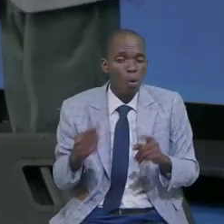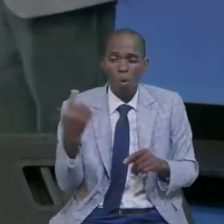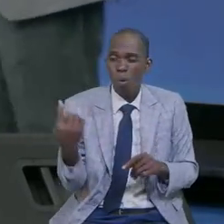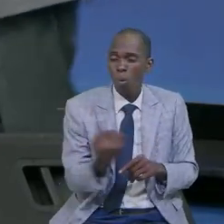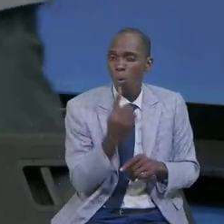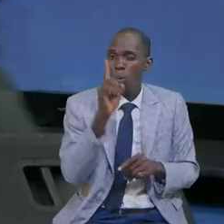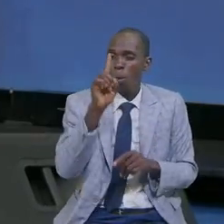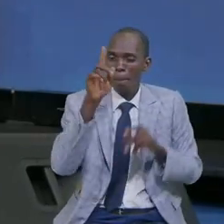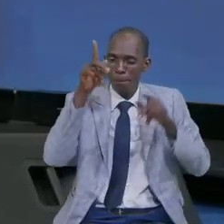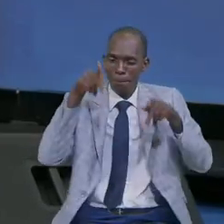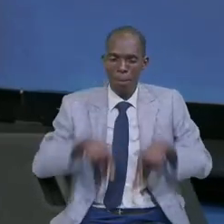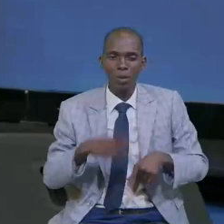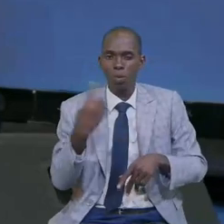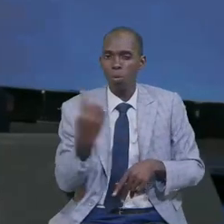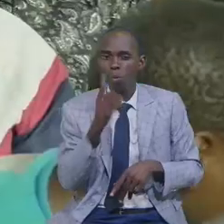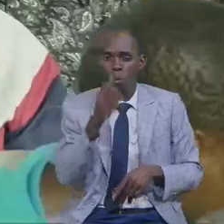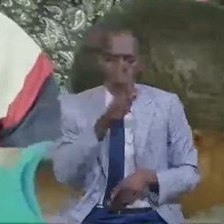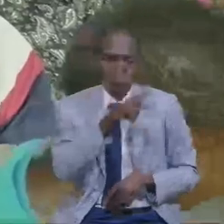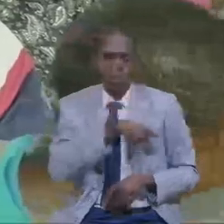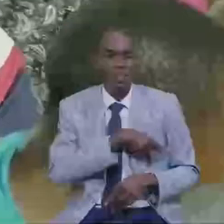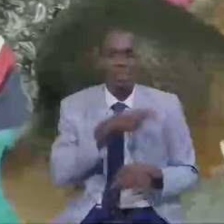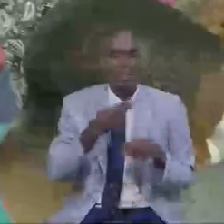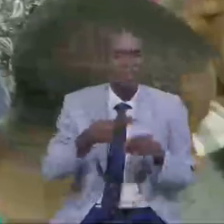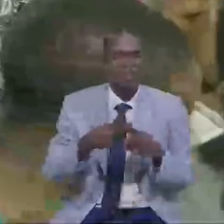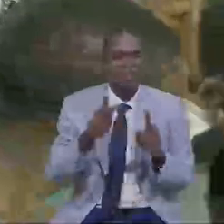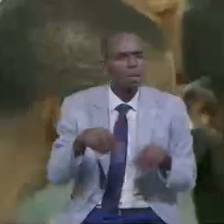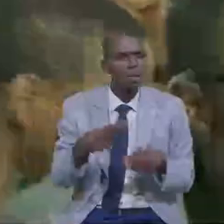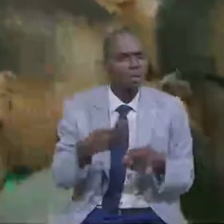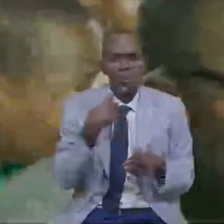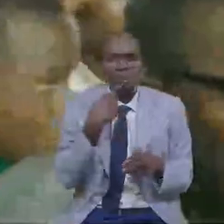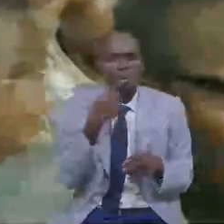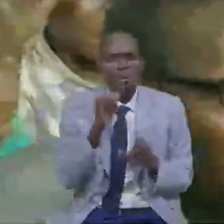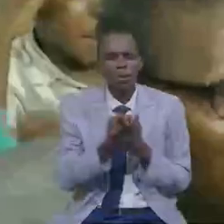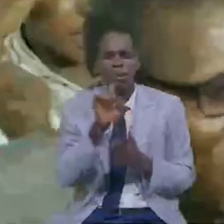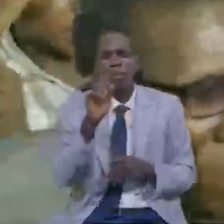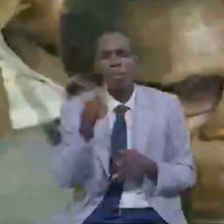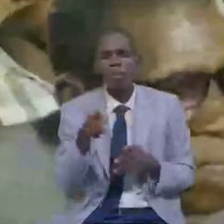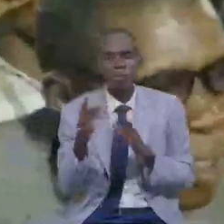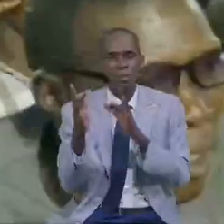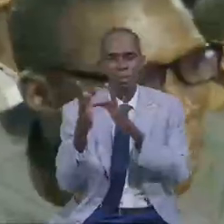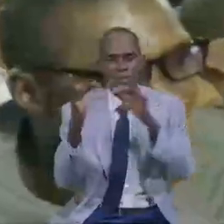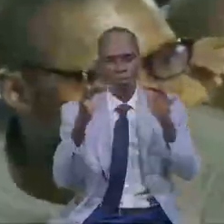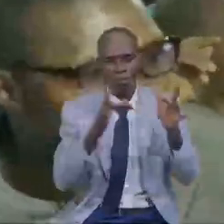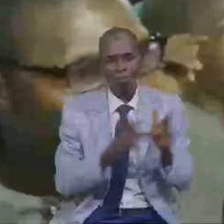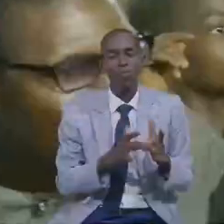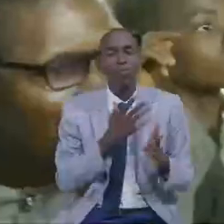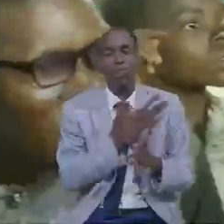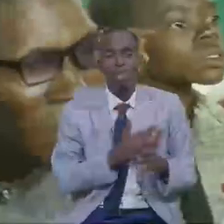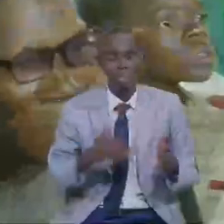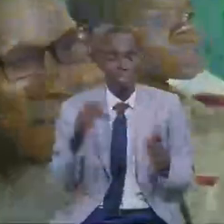une seule personnalité et son nom, dites-moi, donnez-moi son nom. Son nom c'est Jésus et le